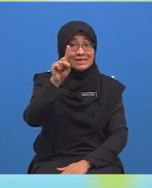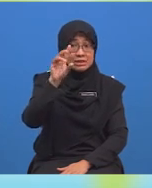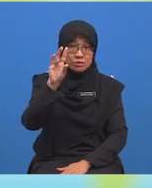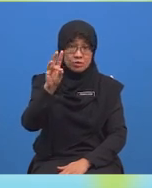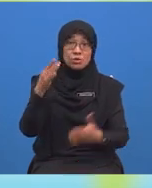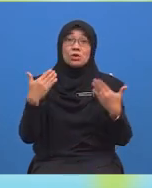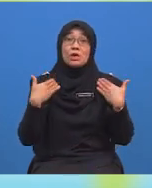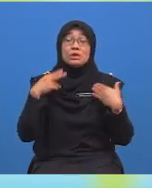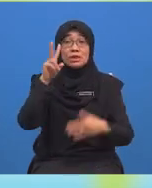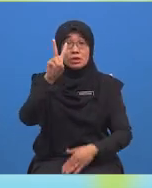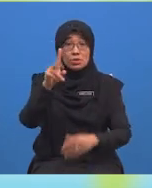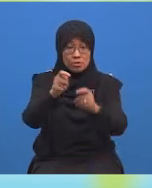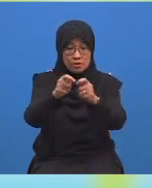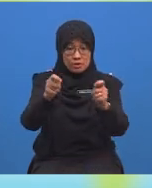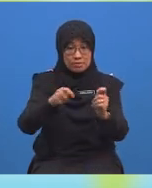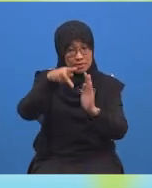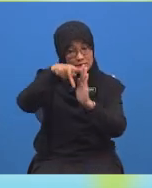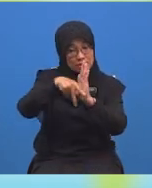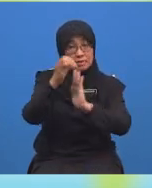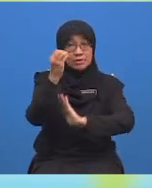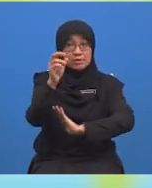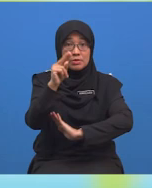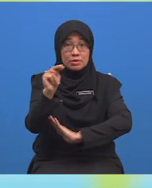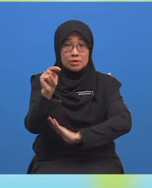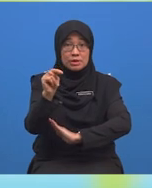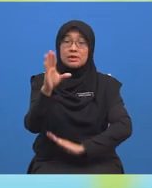9.17 ada dua tempat perpuluhan